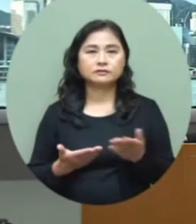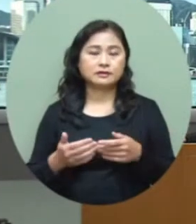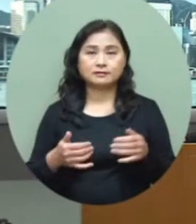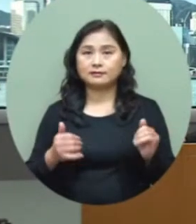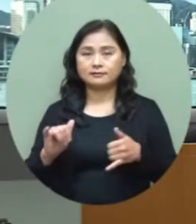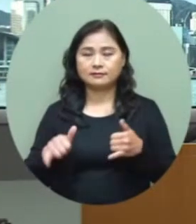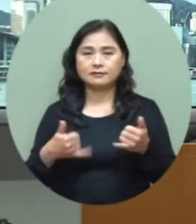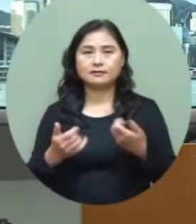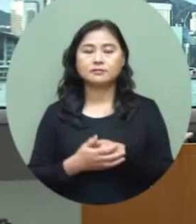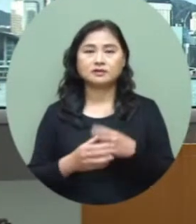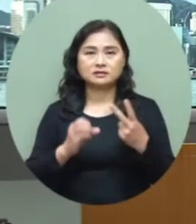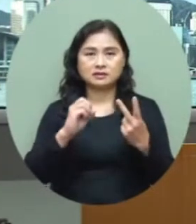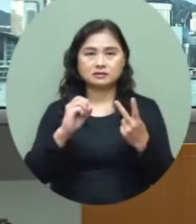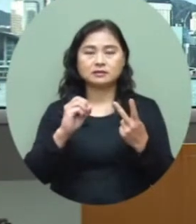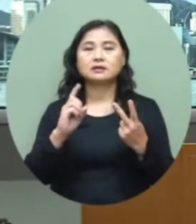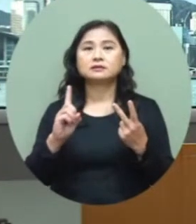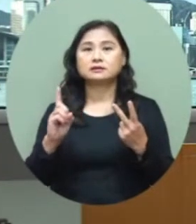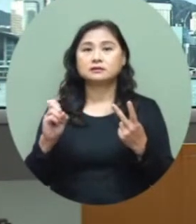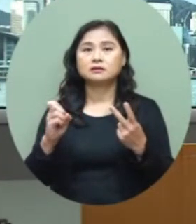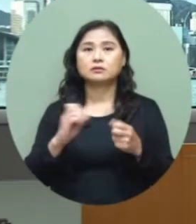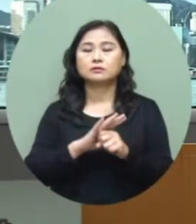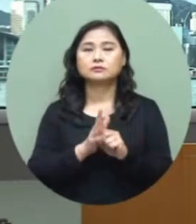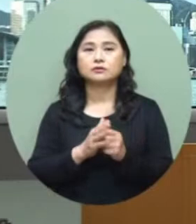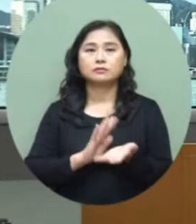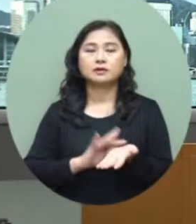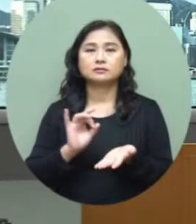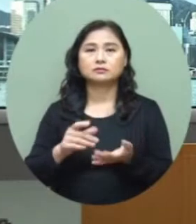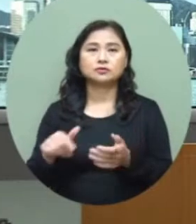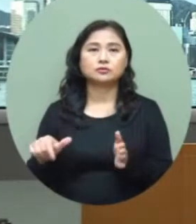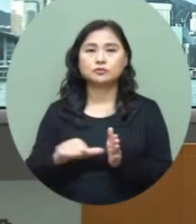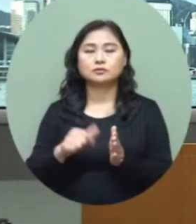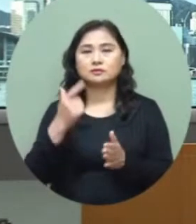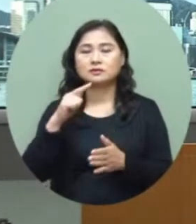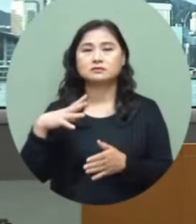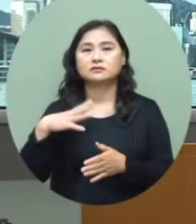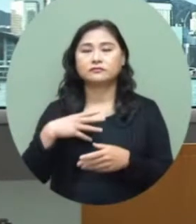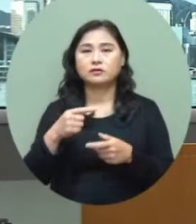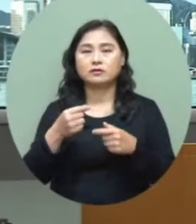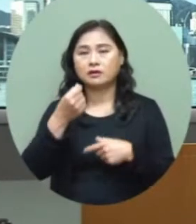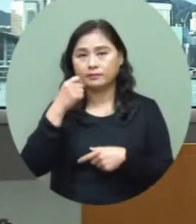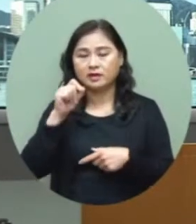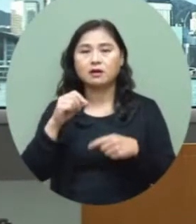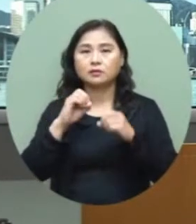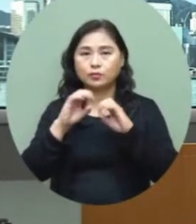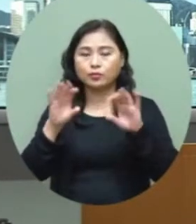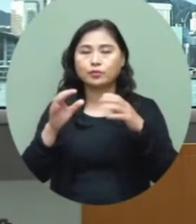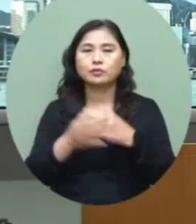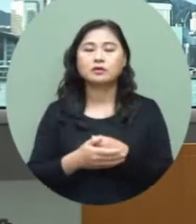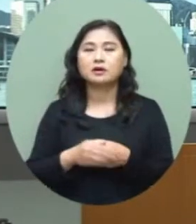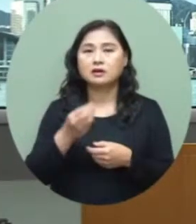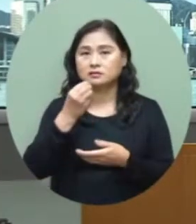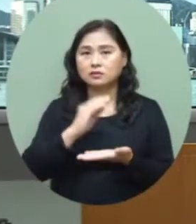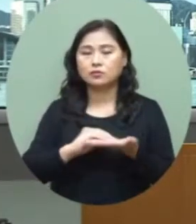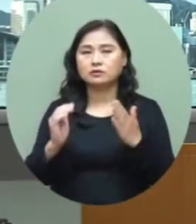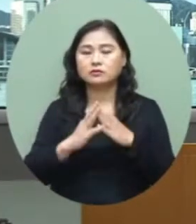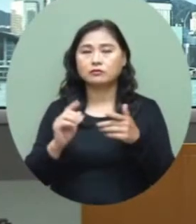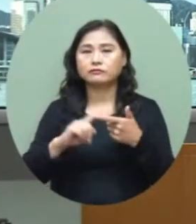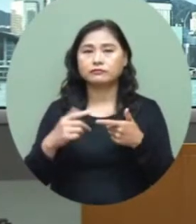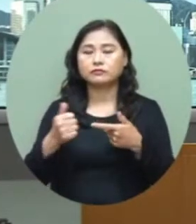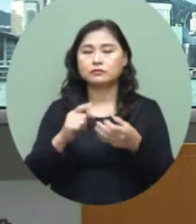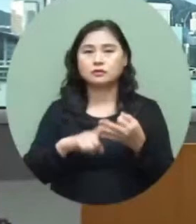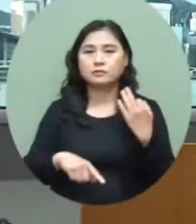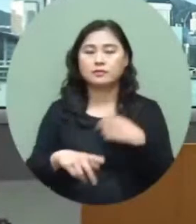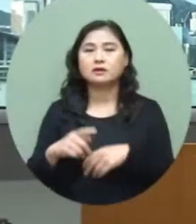歡迎各位 Welcome to today's press briefing on the updates of COVID-19. We have with us